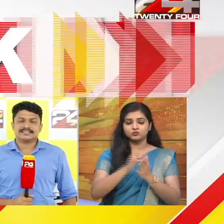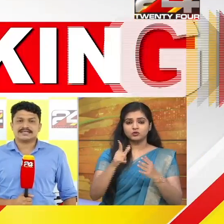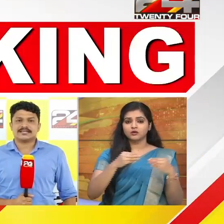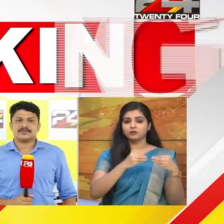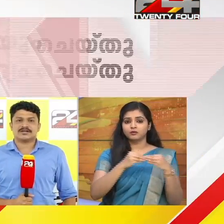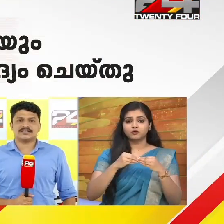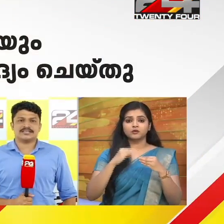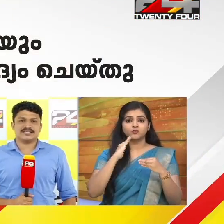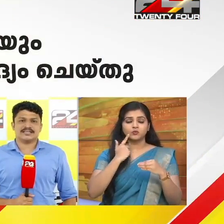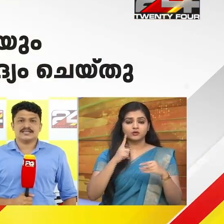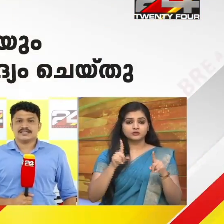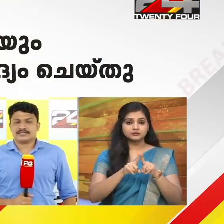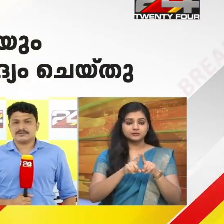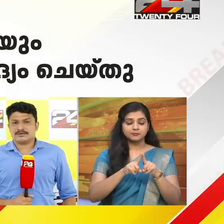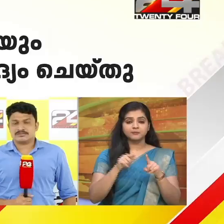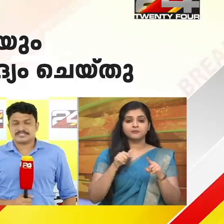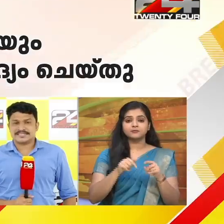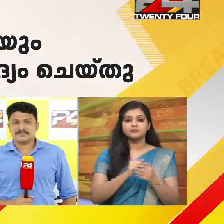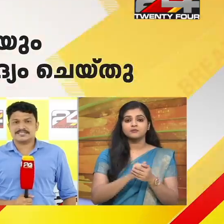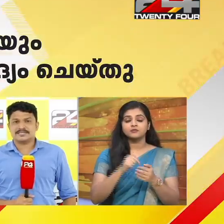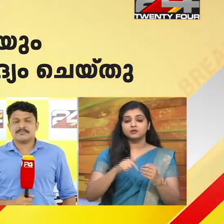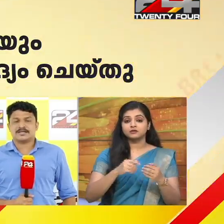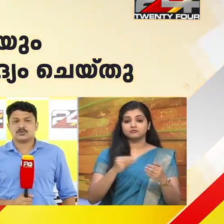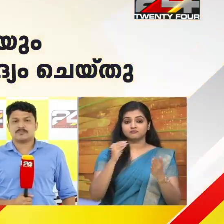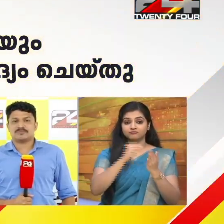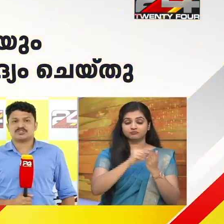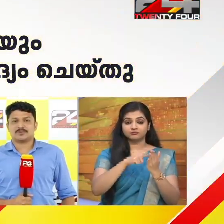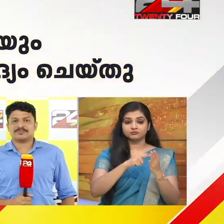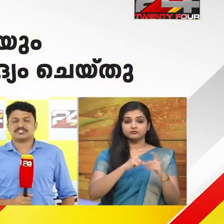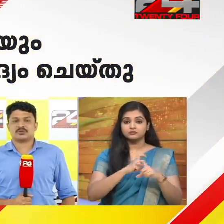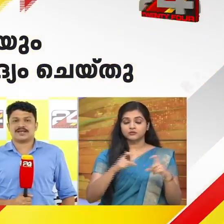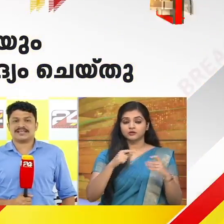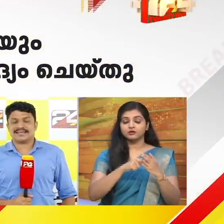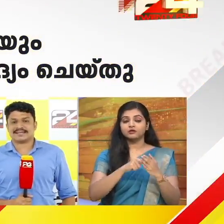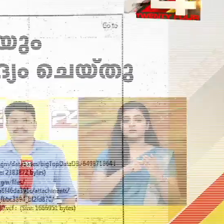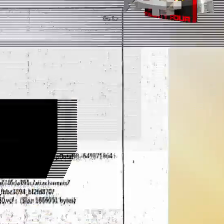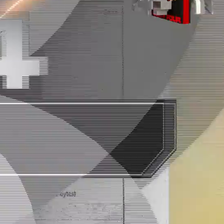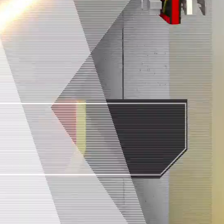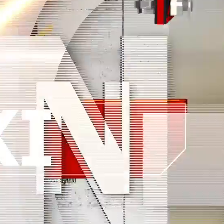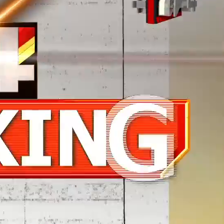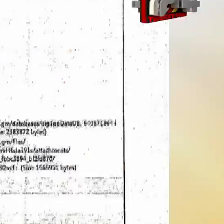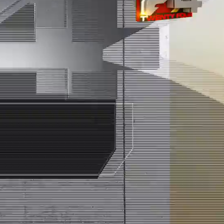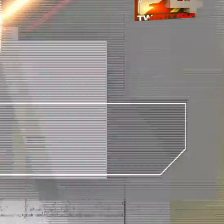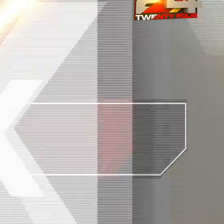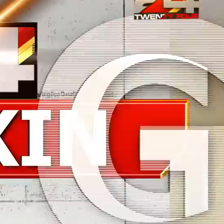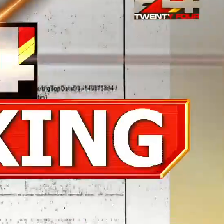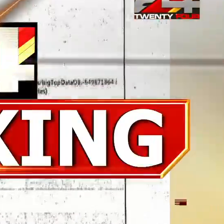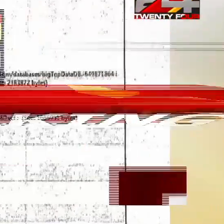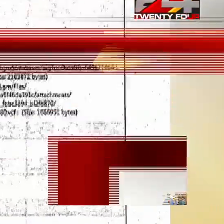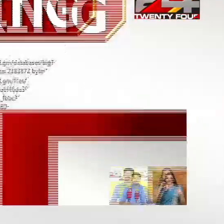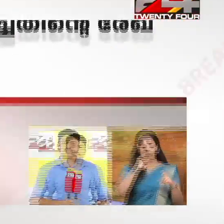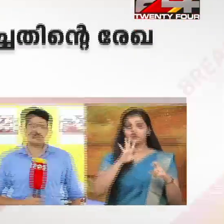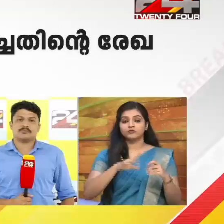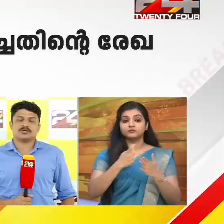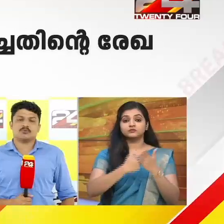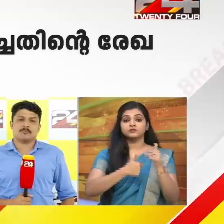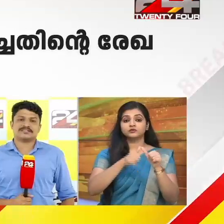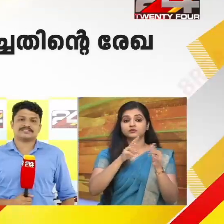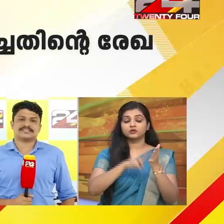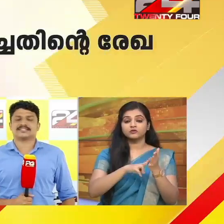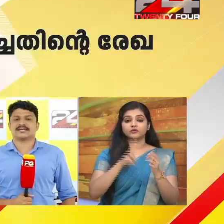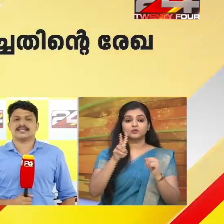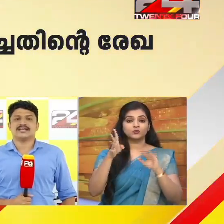എന്ന കാര്യമാണ് ഈ സ്റ്റേറ്റ്മെന്റിലും അതോടൊപ്പം സമർപ്പിച്ചിട്ടുള്ള രേഖകളിലും വ്യക്തമാക്കുന്നത്. ജനുവരി